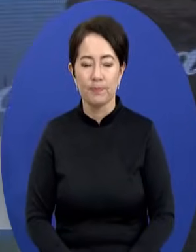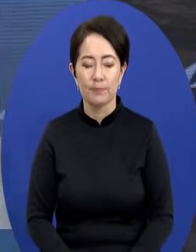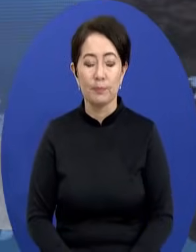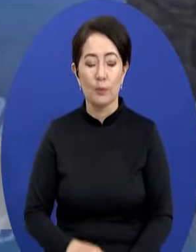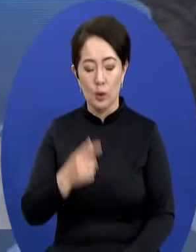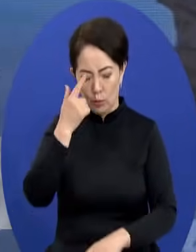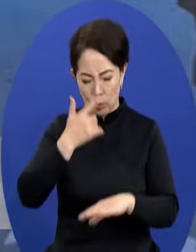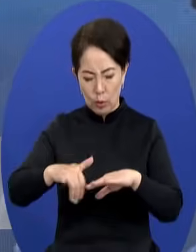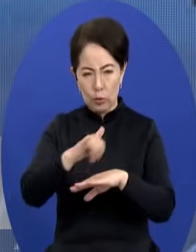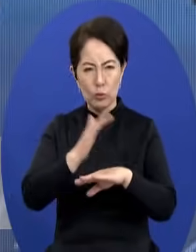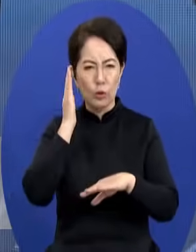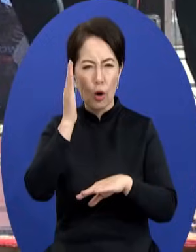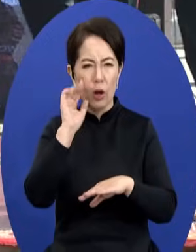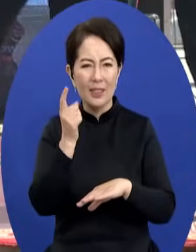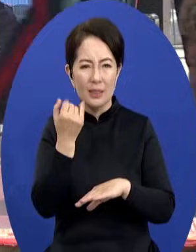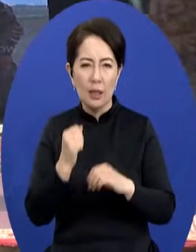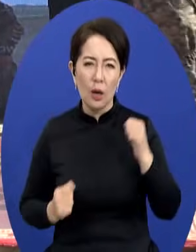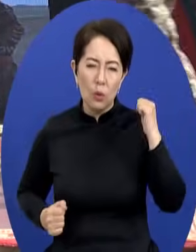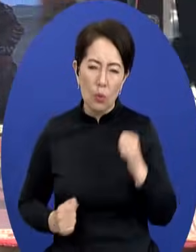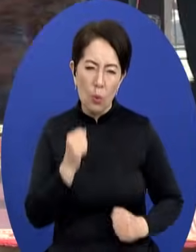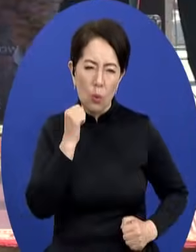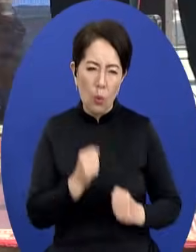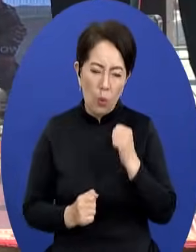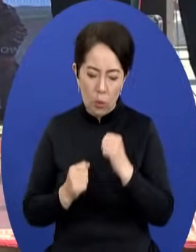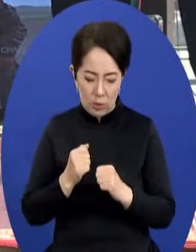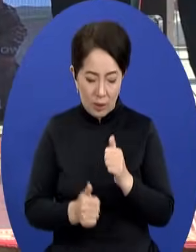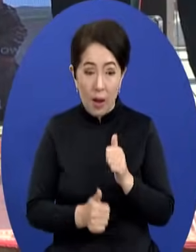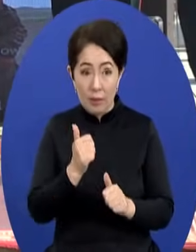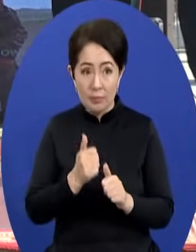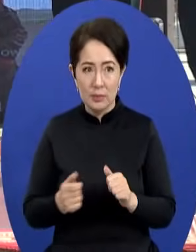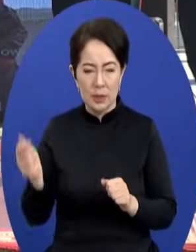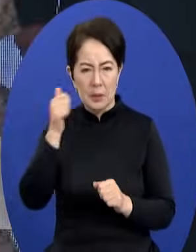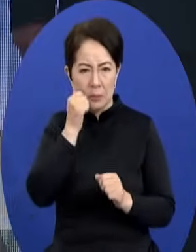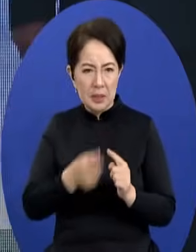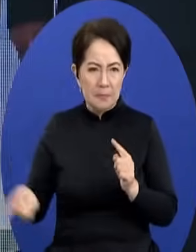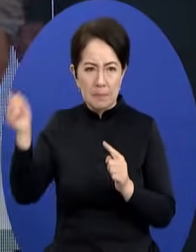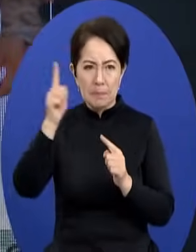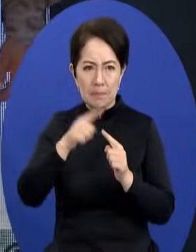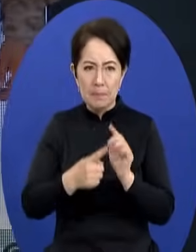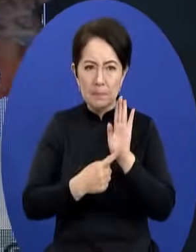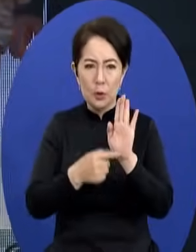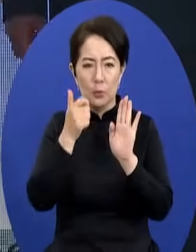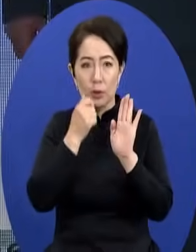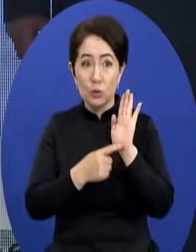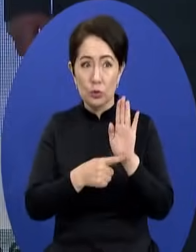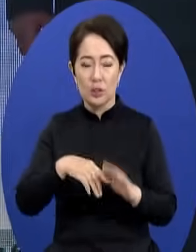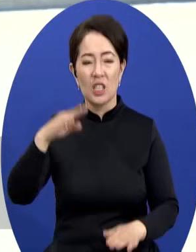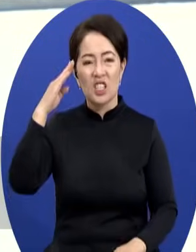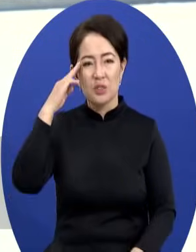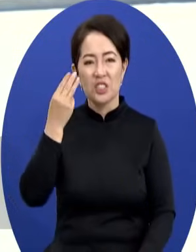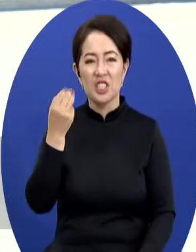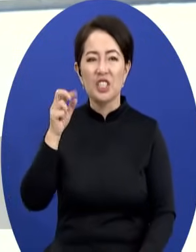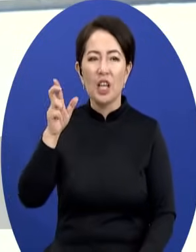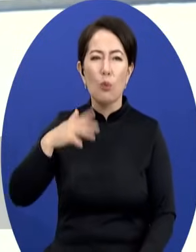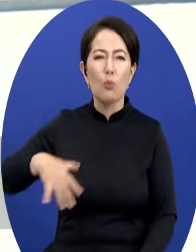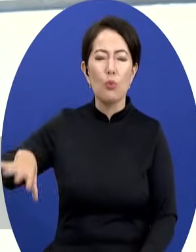Эх орондоо холын зайн гүйлтийн дээд амжилт тогтоож Монгол цэргийн төсвөр хатуужил ир зэргийг өөрийн биеэр үлдгэх зорилготой түүнийг өнөөдөр зэвсэг хүчний Жанжин штабын